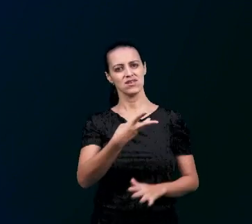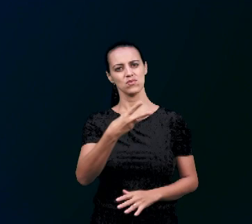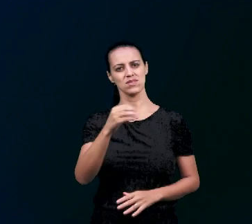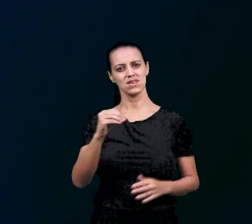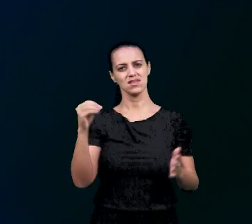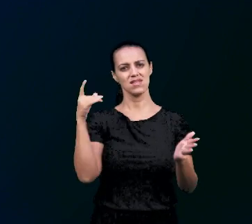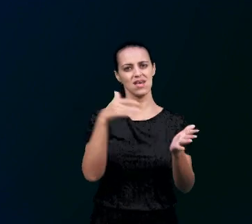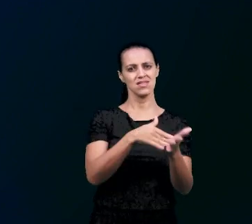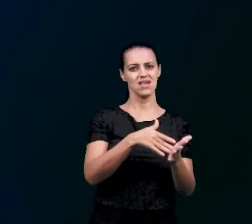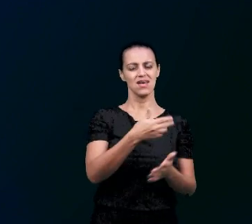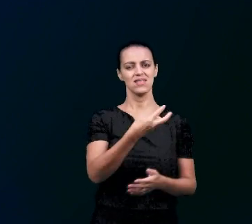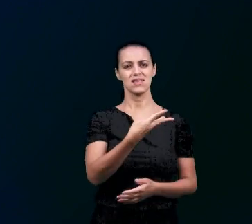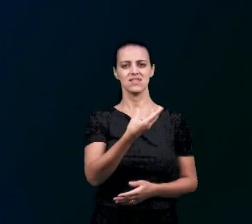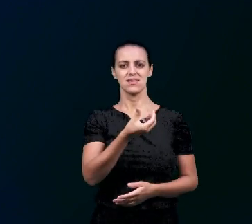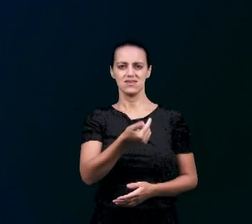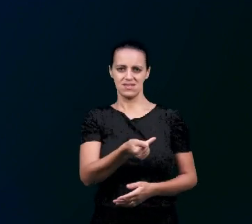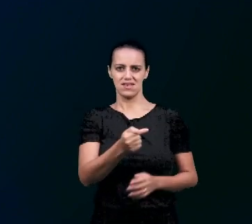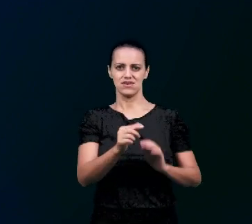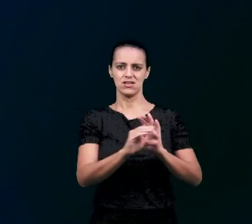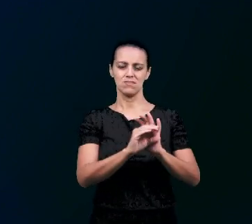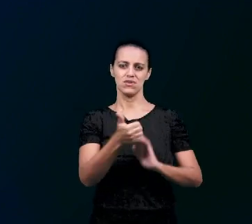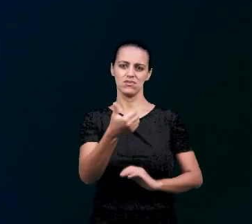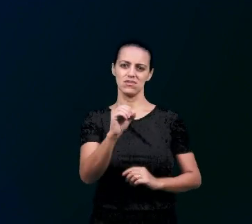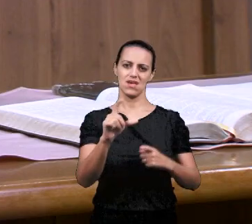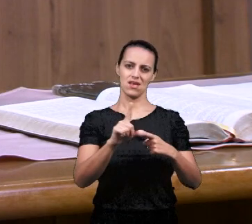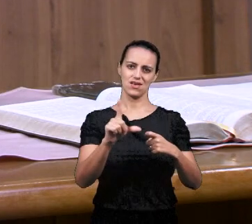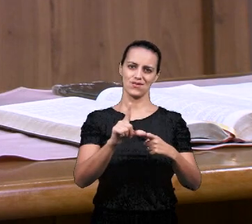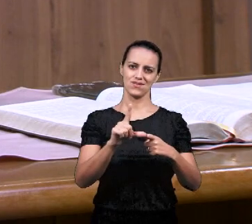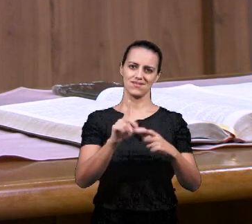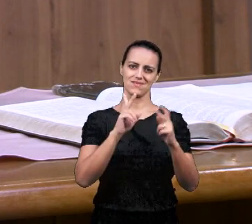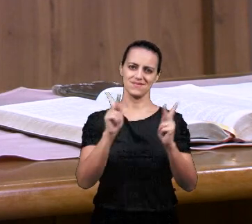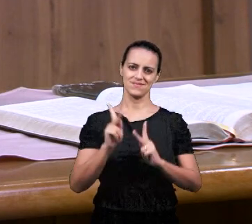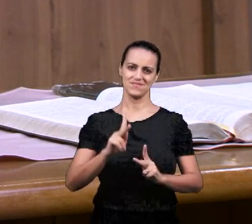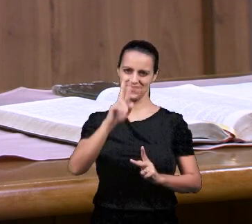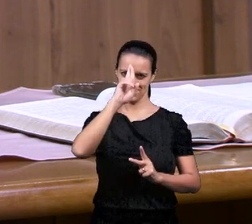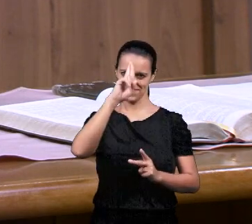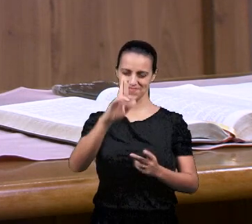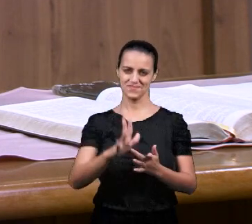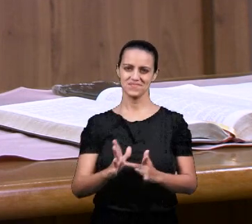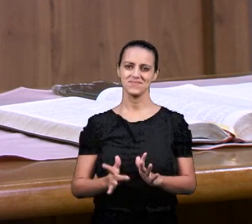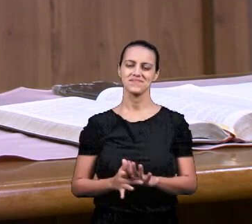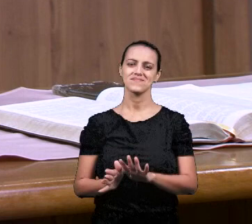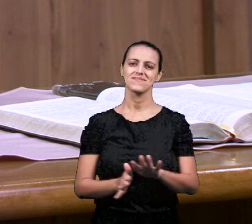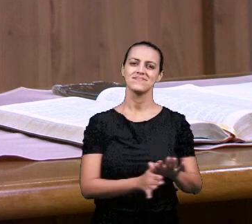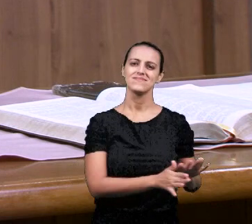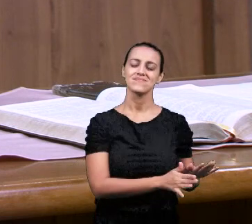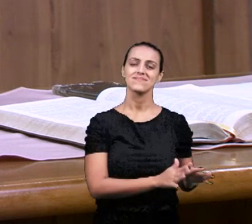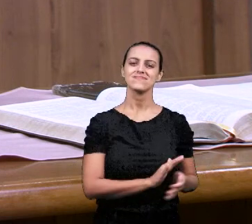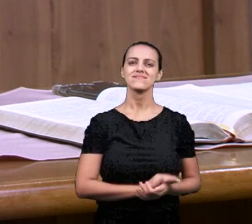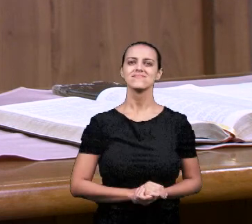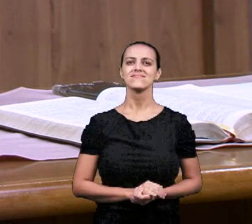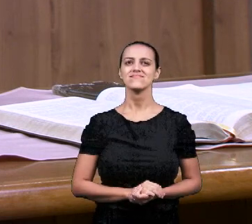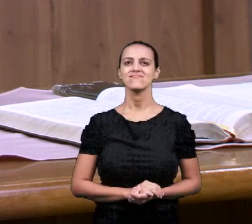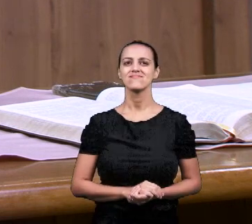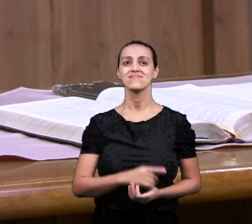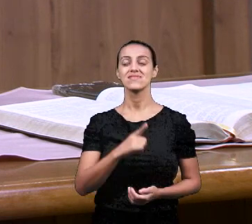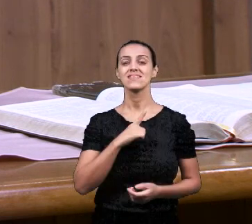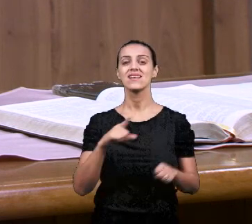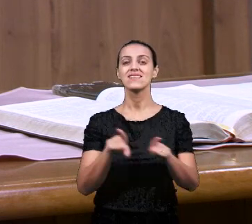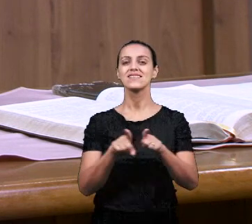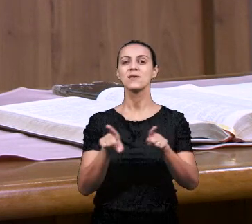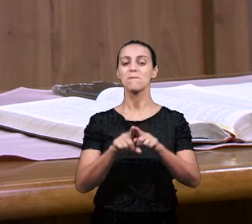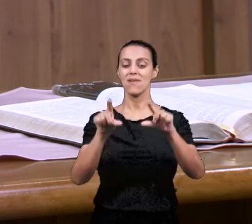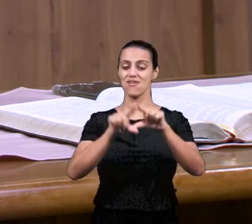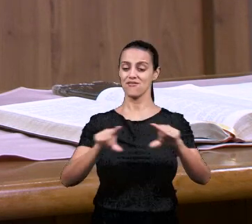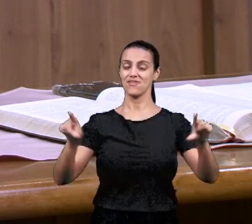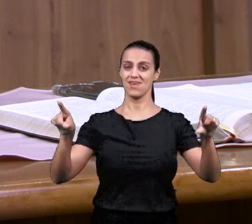dans verset 30-37, chapitre 10 de Luc, la paix du Seigneur Jésus. Très bien, mes frères et sœurs, sur cette question, nous avons une